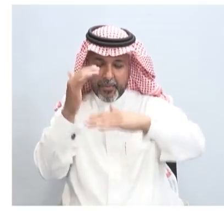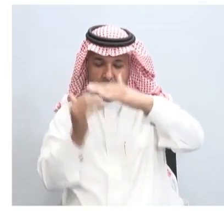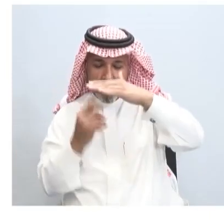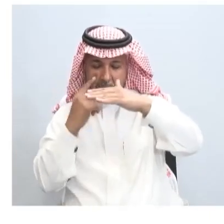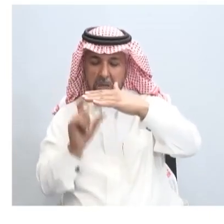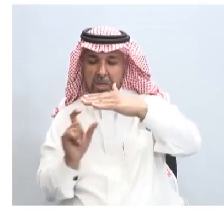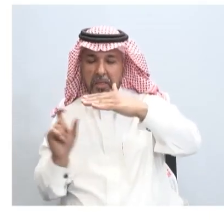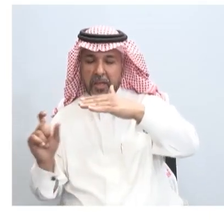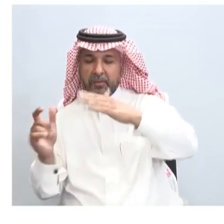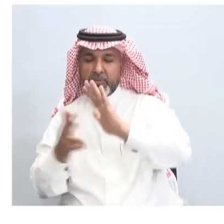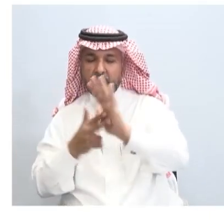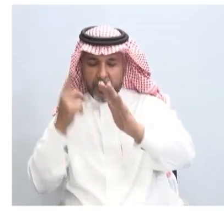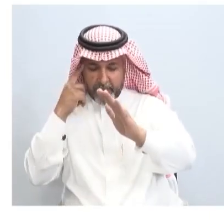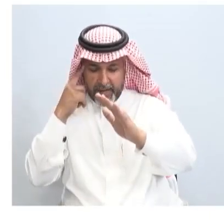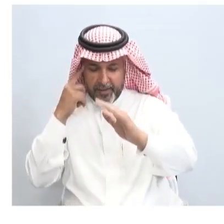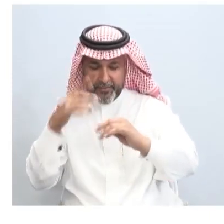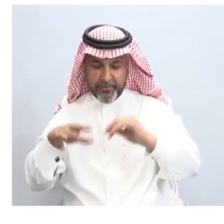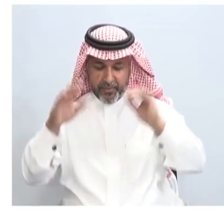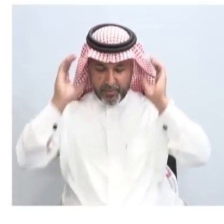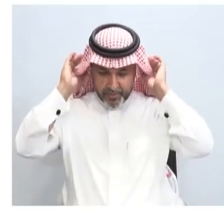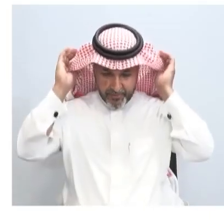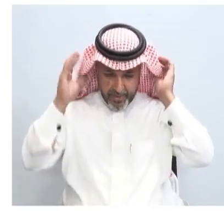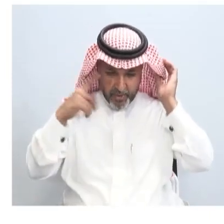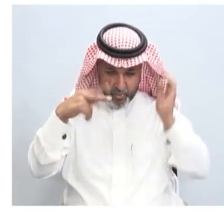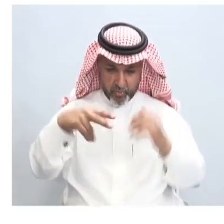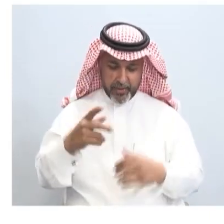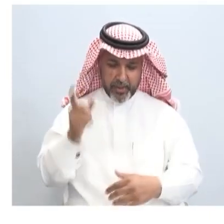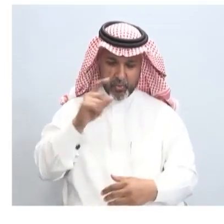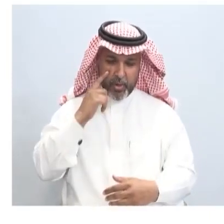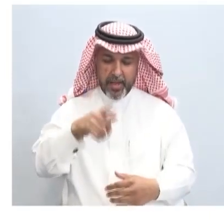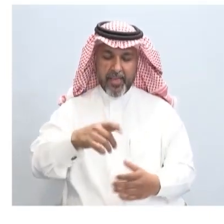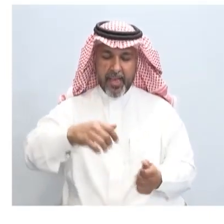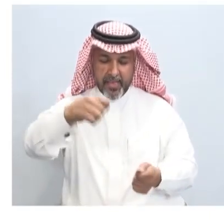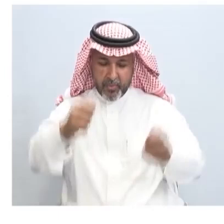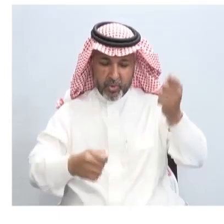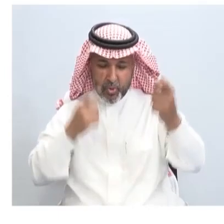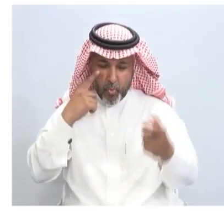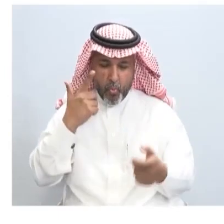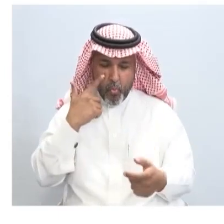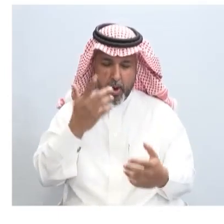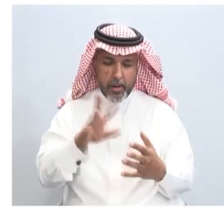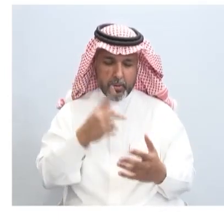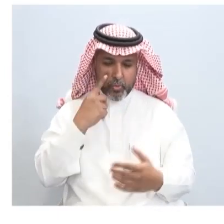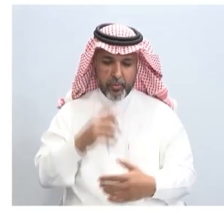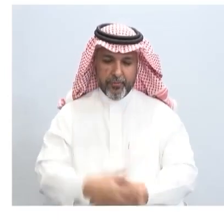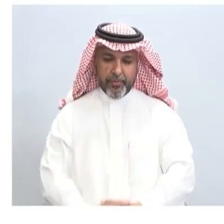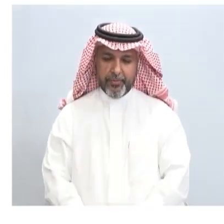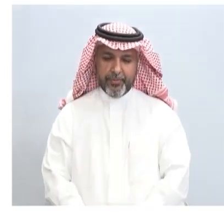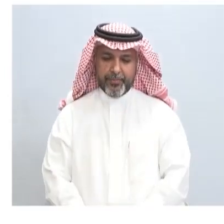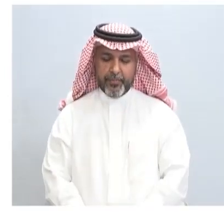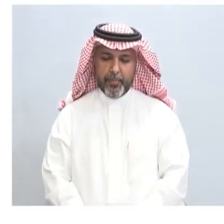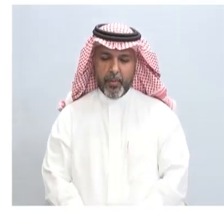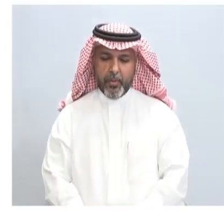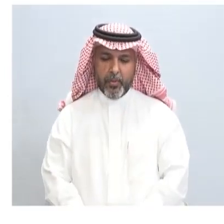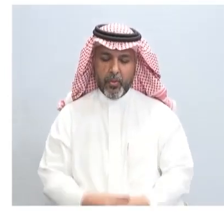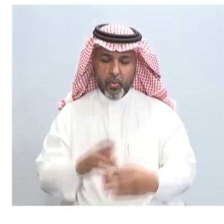نصف كذلك في السؤال الذي يليه هنا قاللك استعمل قرص المؤشر الدوار في الشكل المجاور لايجاد كل مما